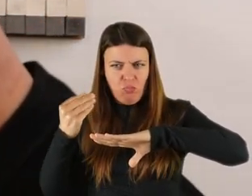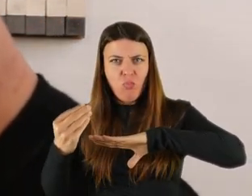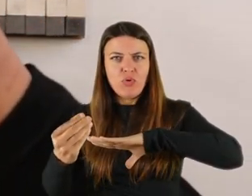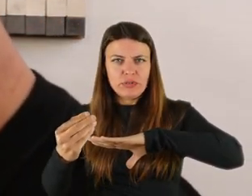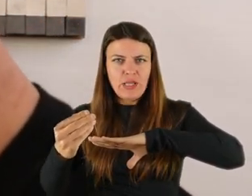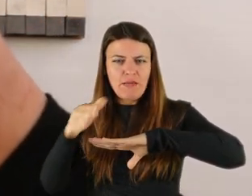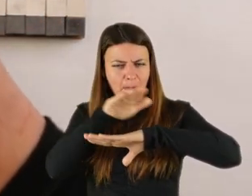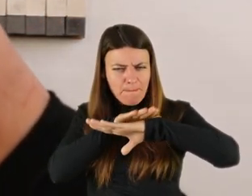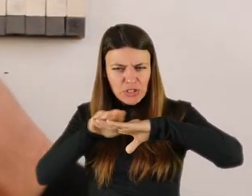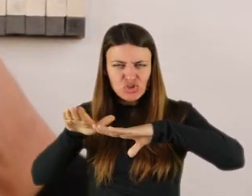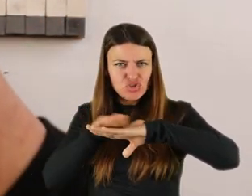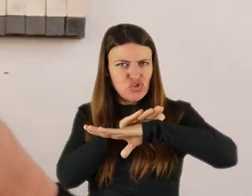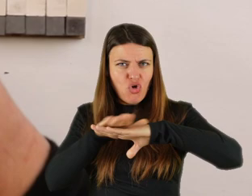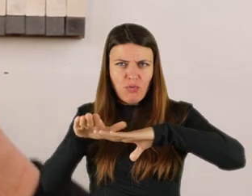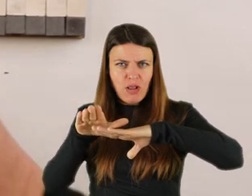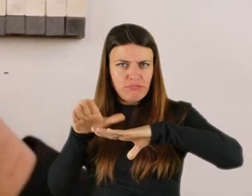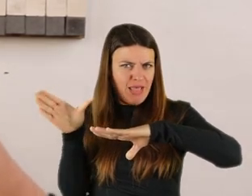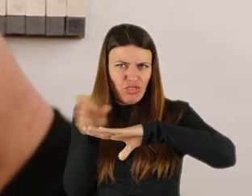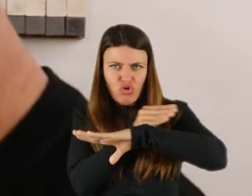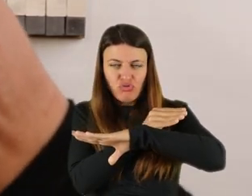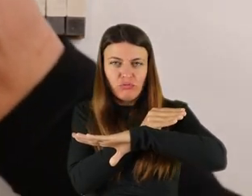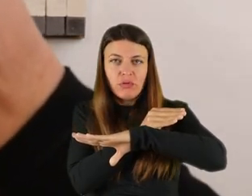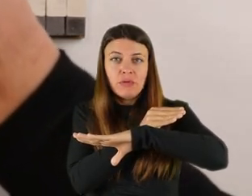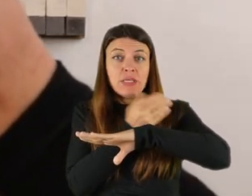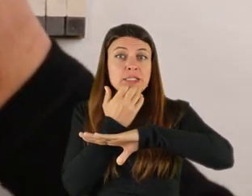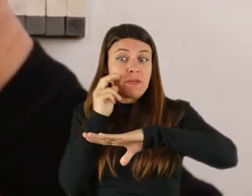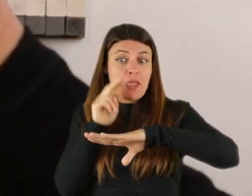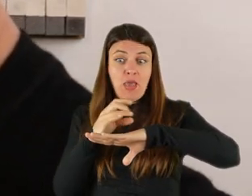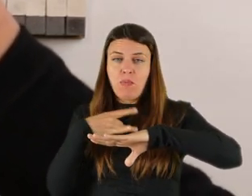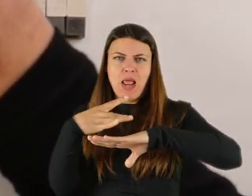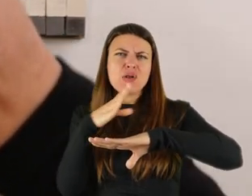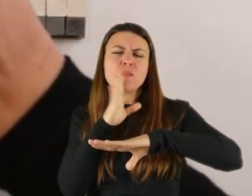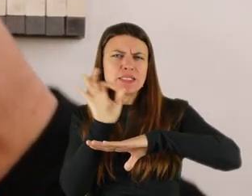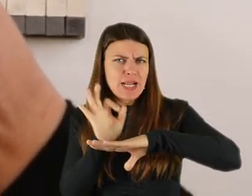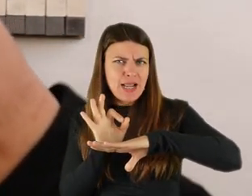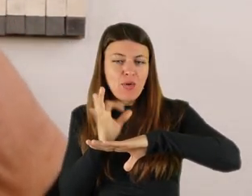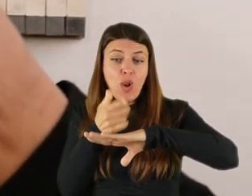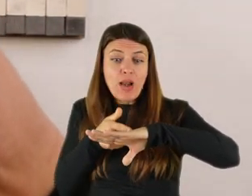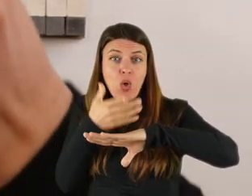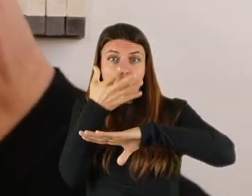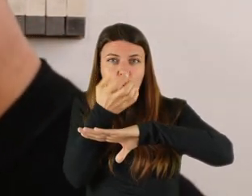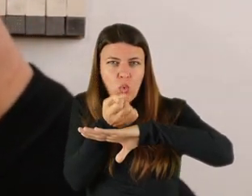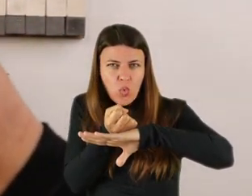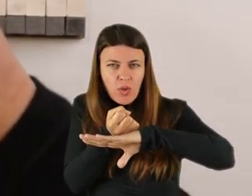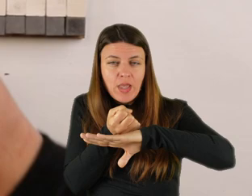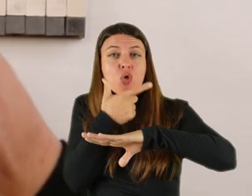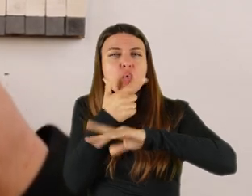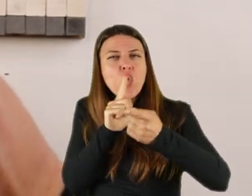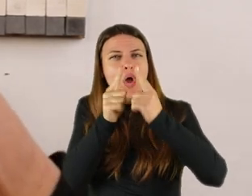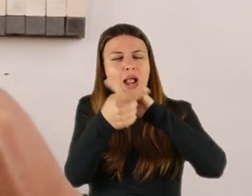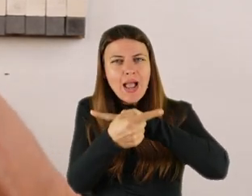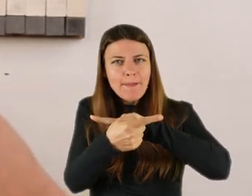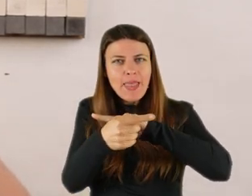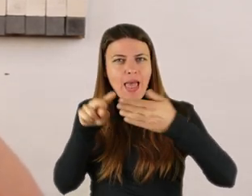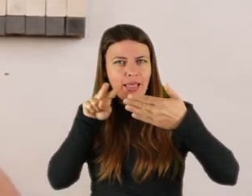de tot el mosaic. No patiu si ho veieu de color blanc, perquè un cop s'asseca queda del tot transparent.